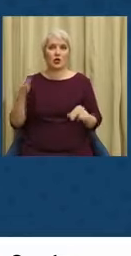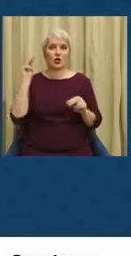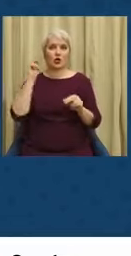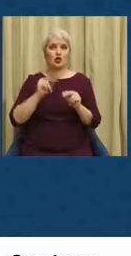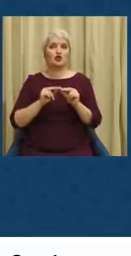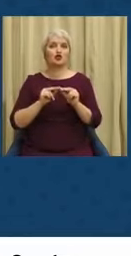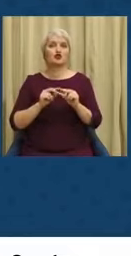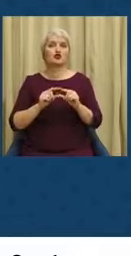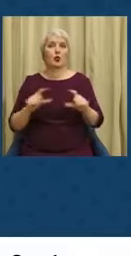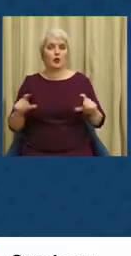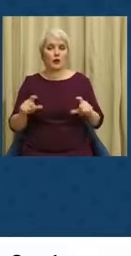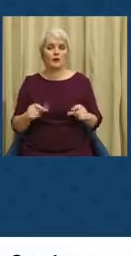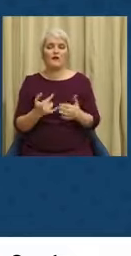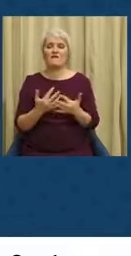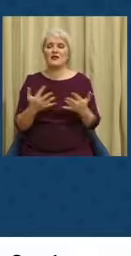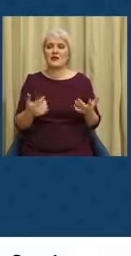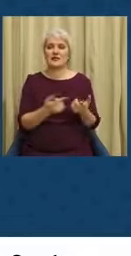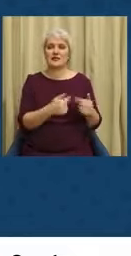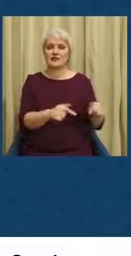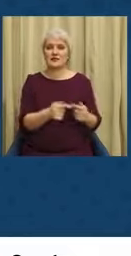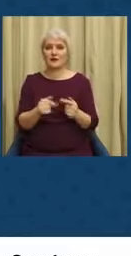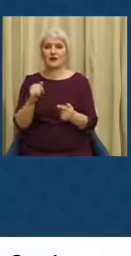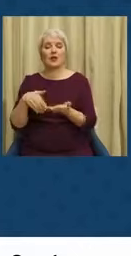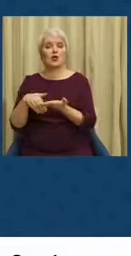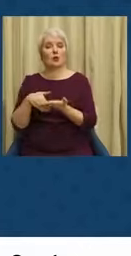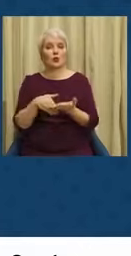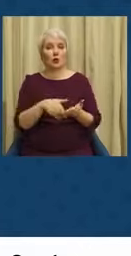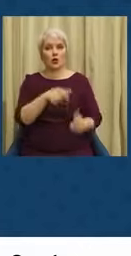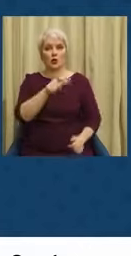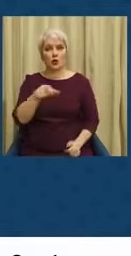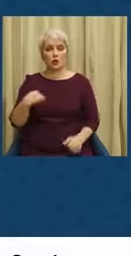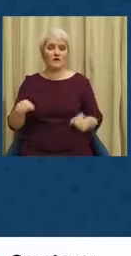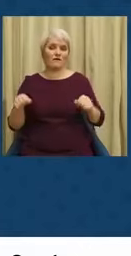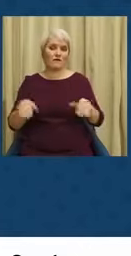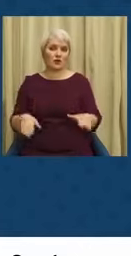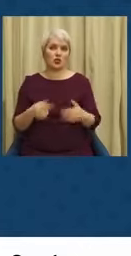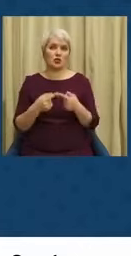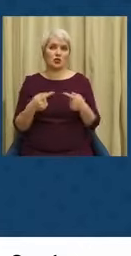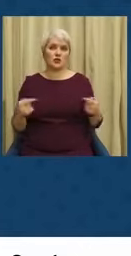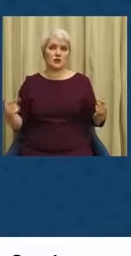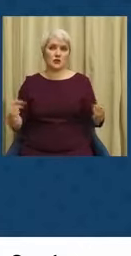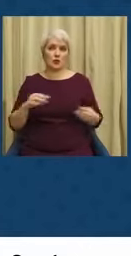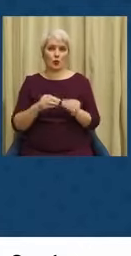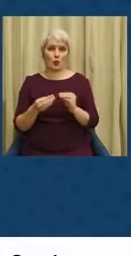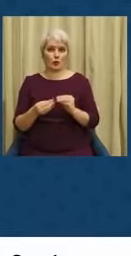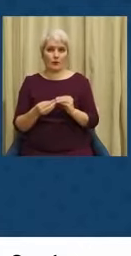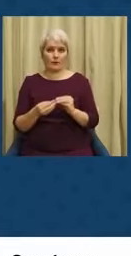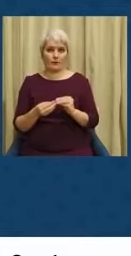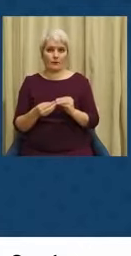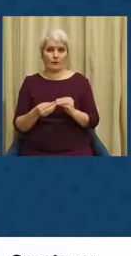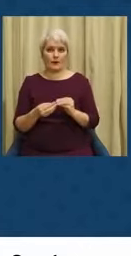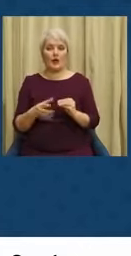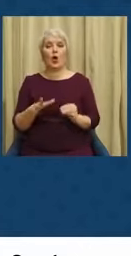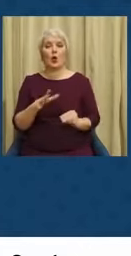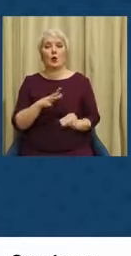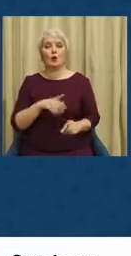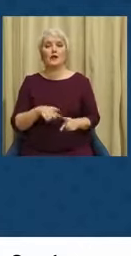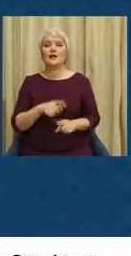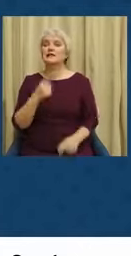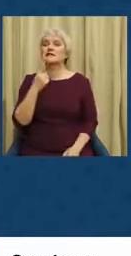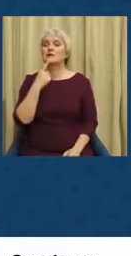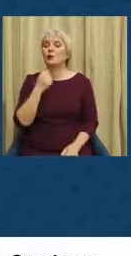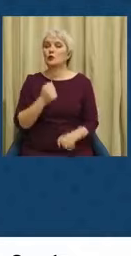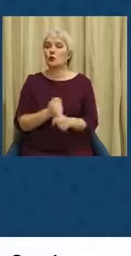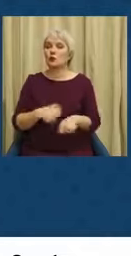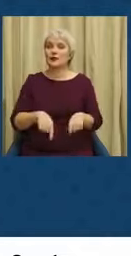тобто абсолютно в різних сферах, і допомагають людям в вирішенні різних проблем. І от була така спроба